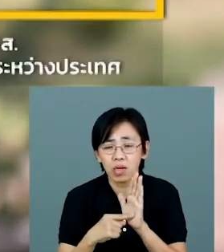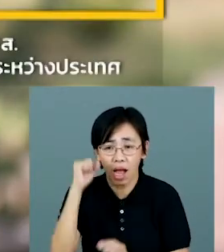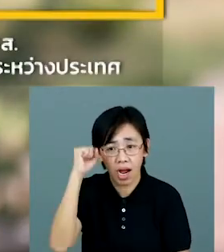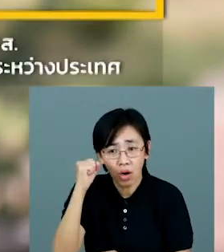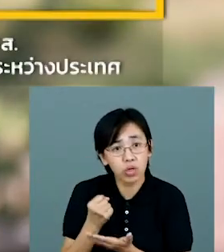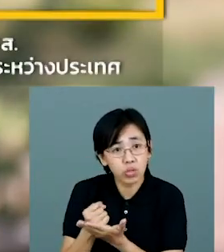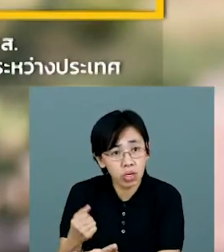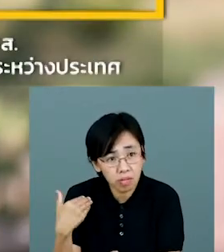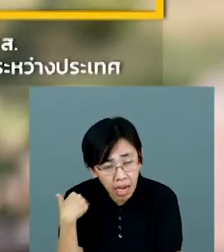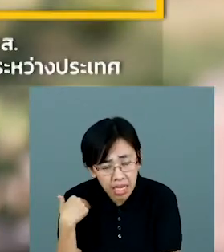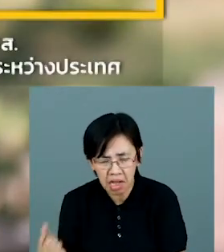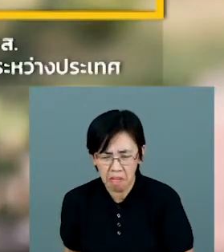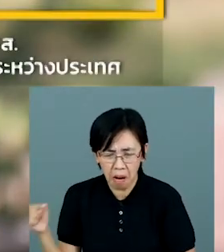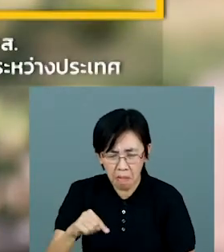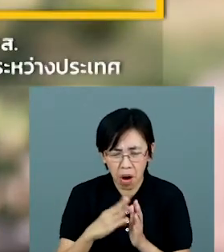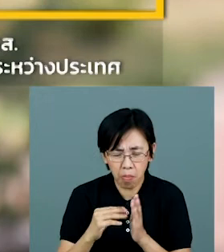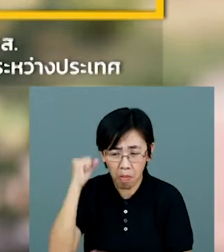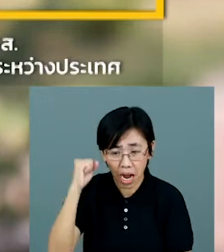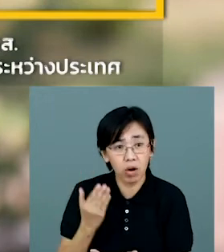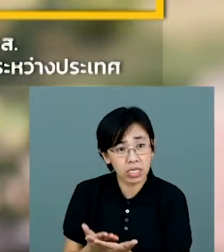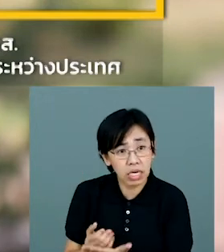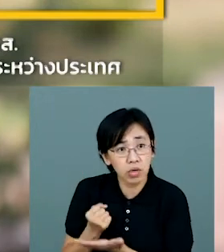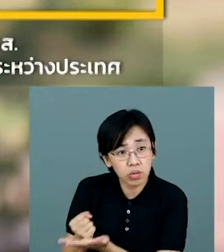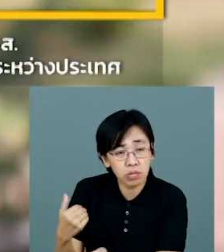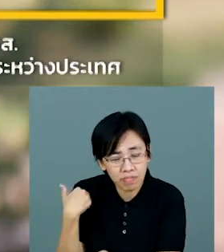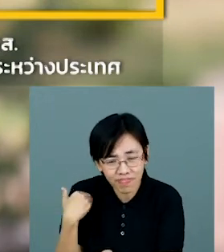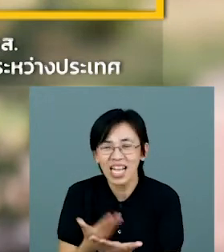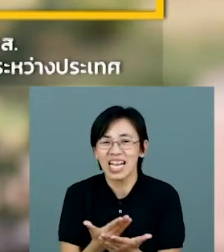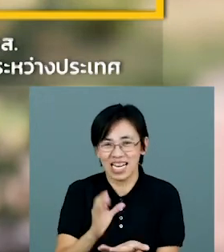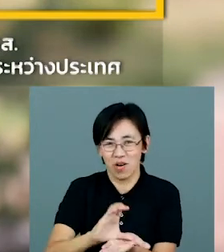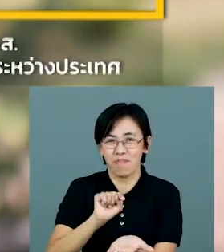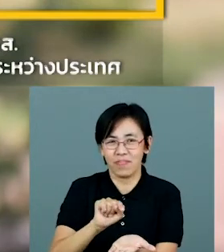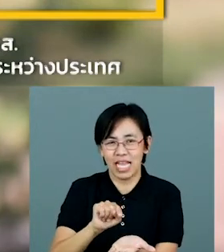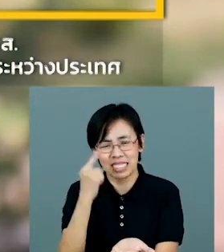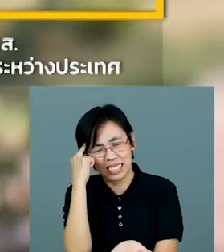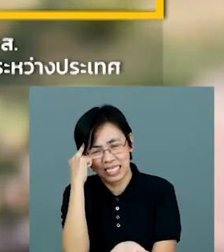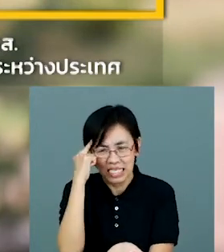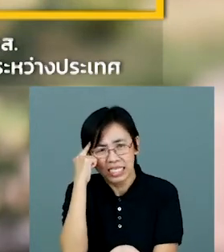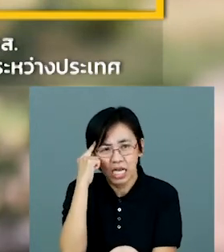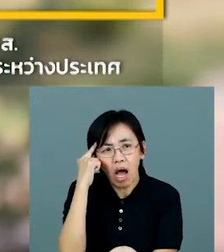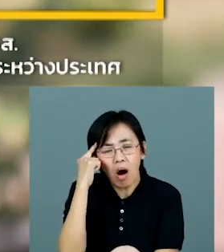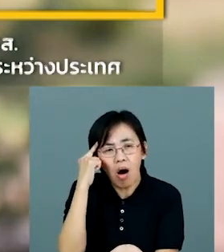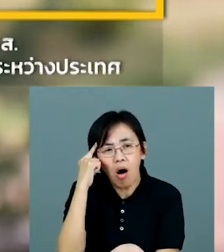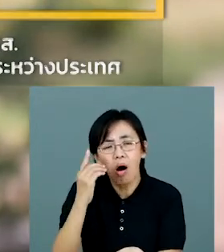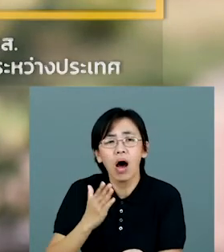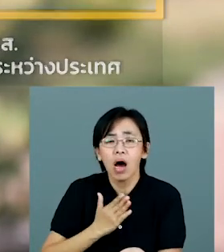อย่างเช่นมันจะมีค่าเดินทางที่เขาต้องเดินทางมาอบรมคือไอ้งบประมาณตรงส่วนนี้มันก็อาจจะต้องเอามาคิดด้วย